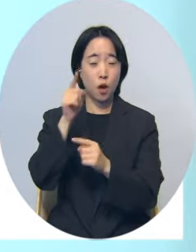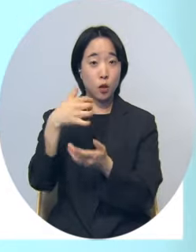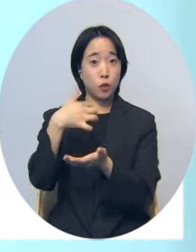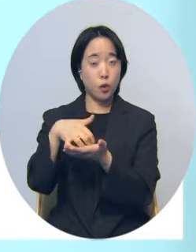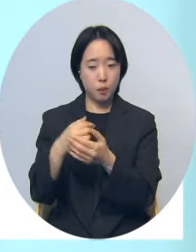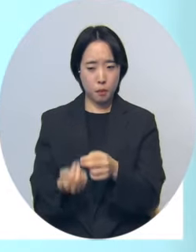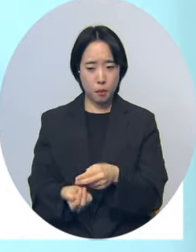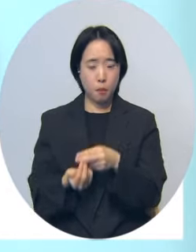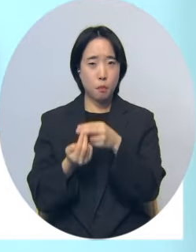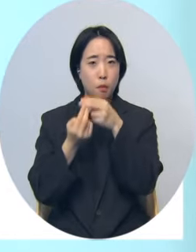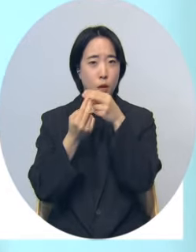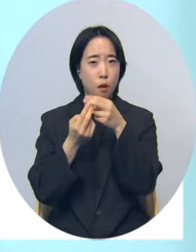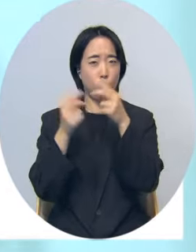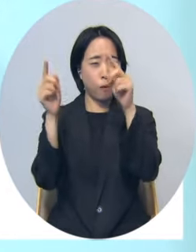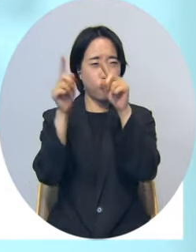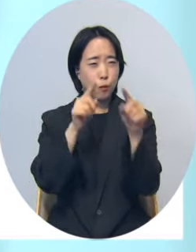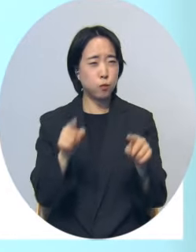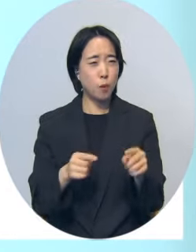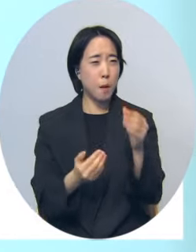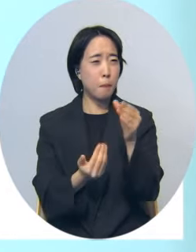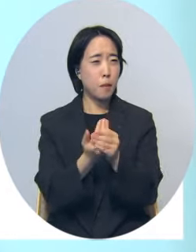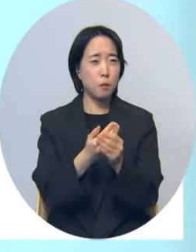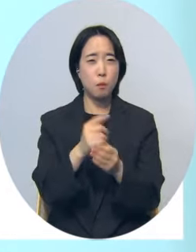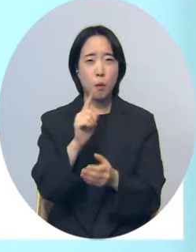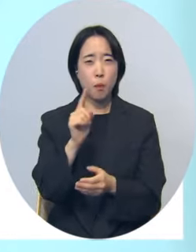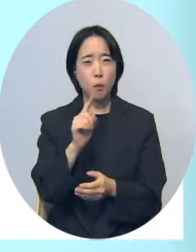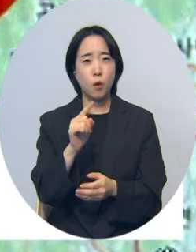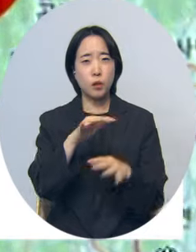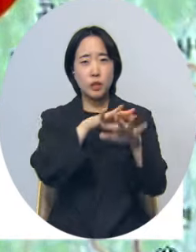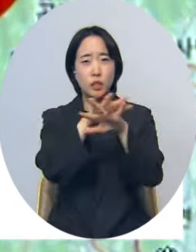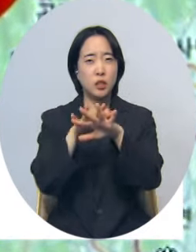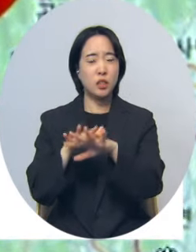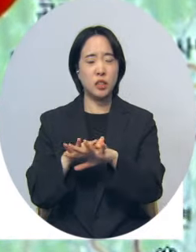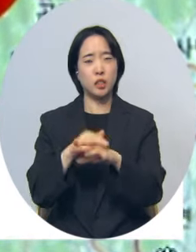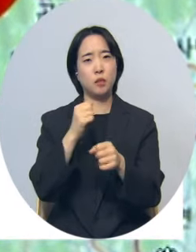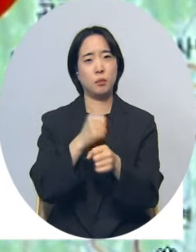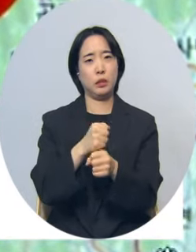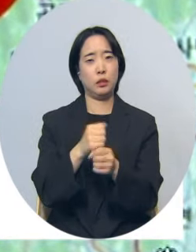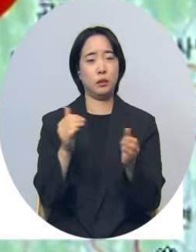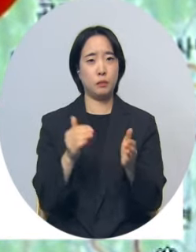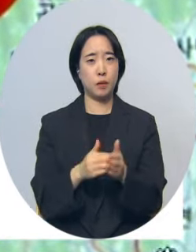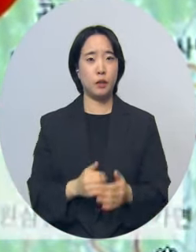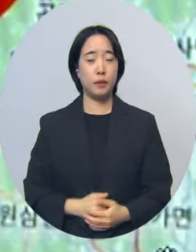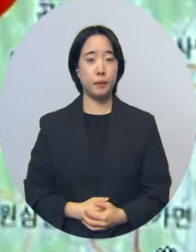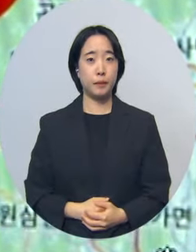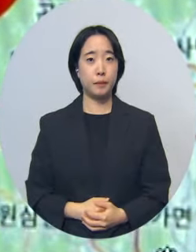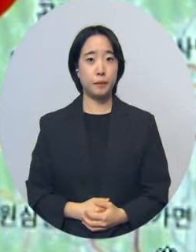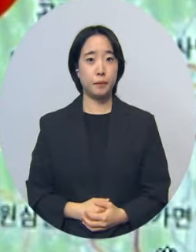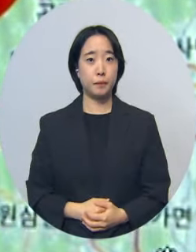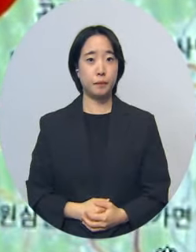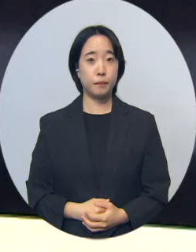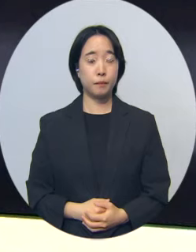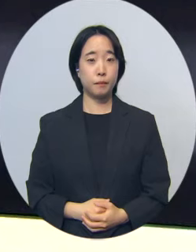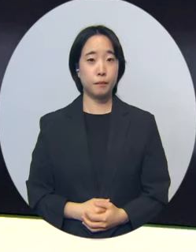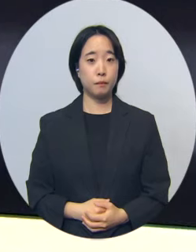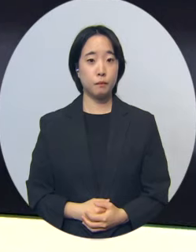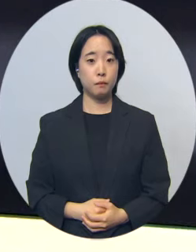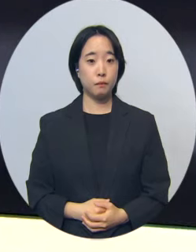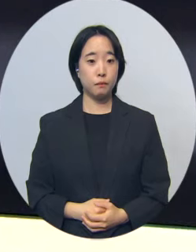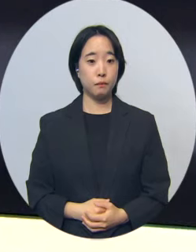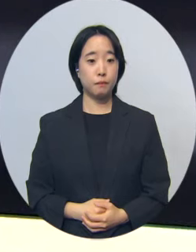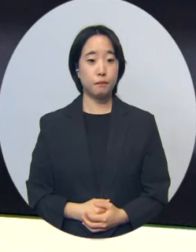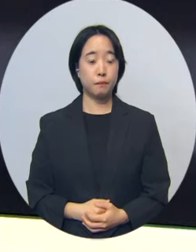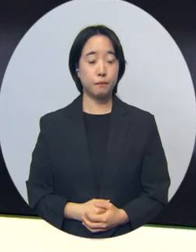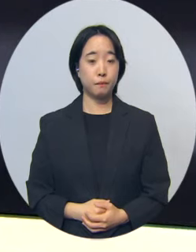비롯한 각종 온라인 커뮤니티에는 텔레그램 딥페이크 피해 지역 학교 목록이 다수 공유됐습니다.